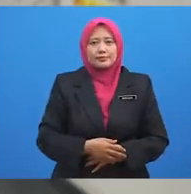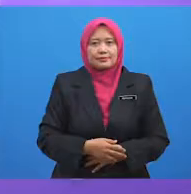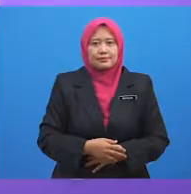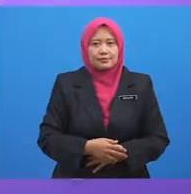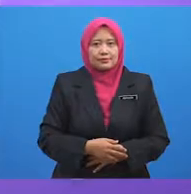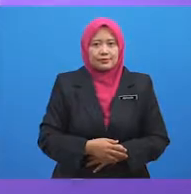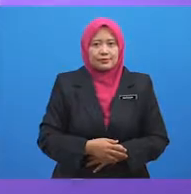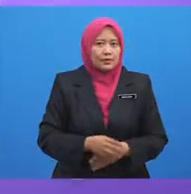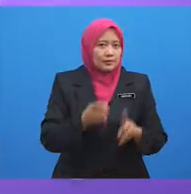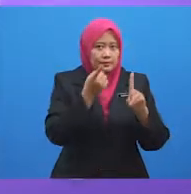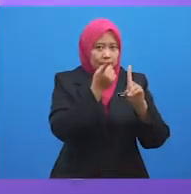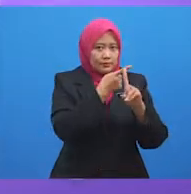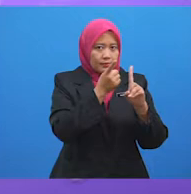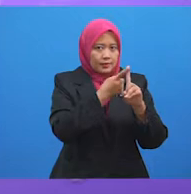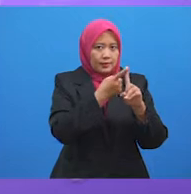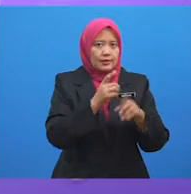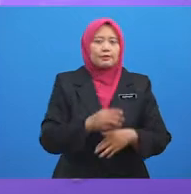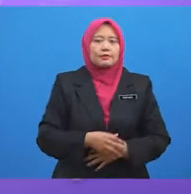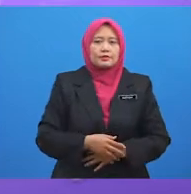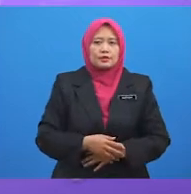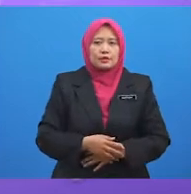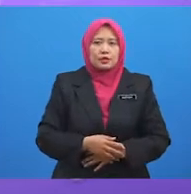berikut. Soalan pertama,